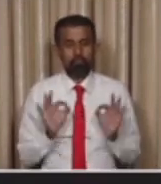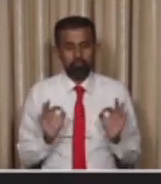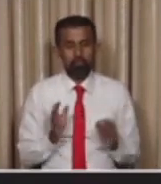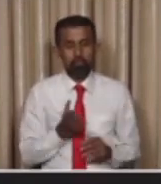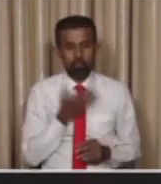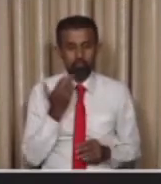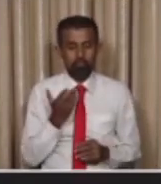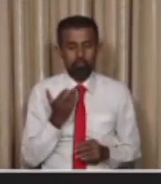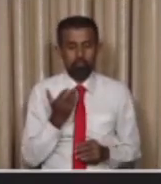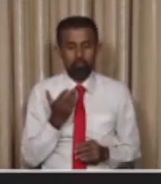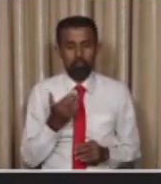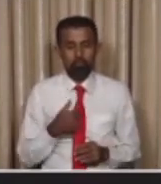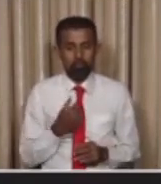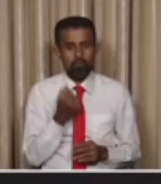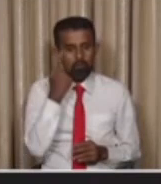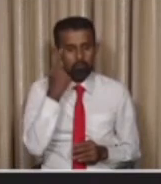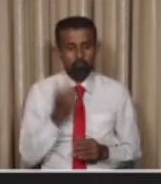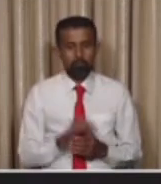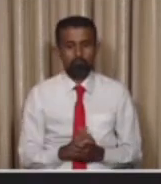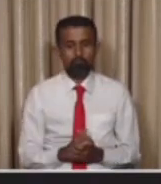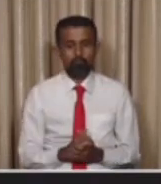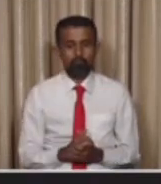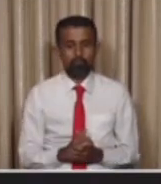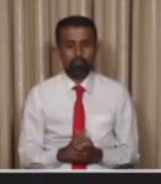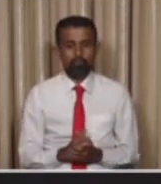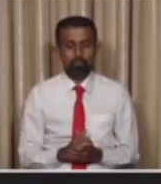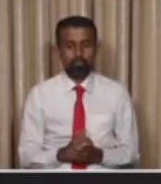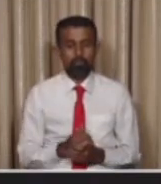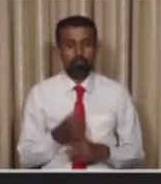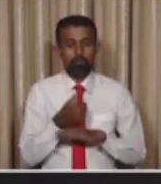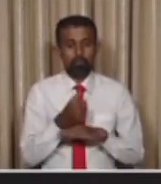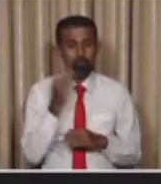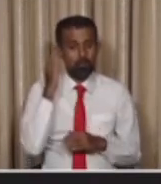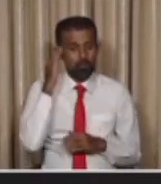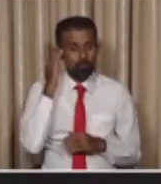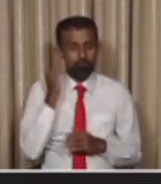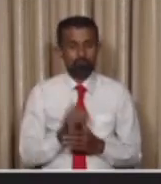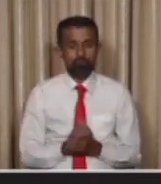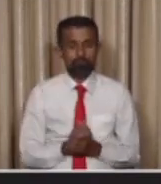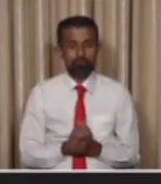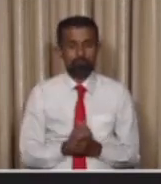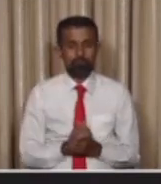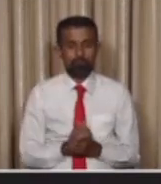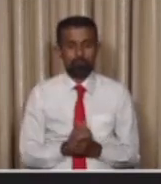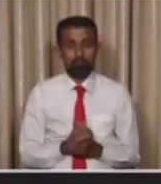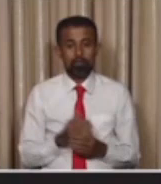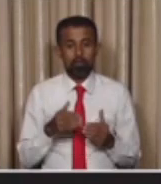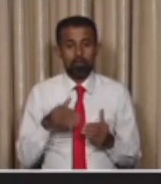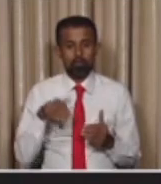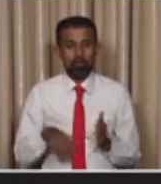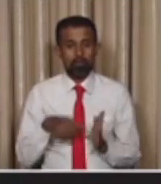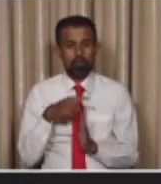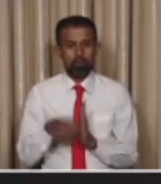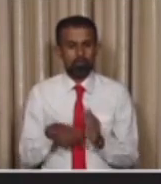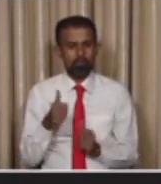කියන එක තමයි මගේ හැඟීම. ගරු සභාපතිතුමියනි, අද ලංකා ඉතිහාසයේ